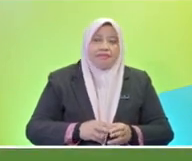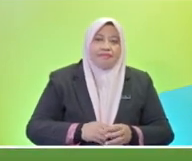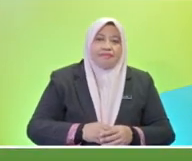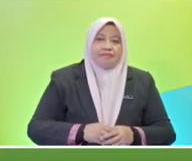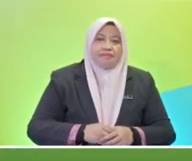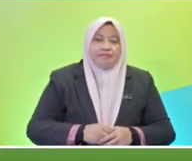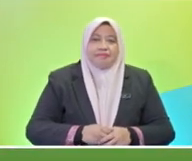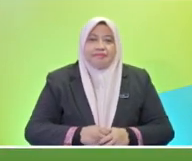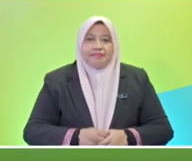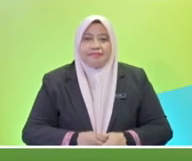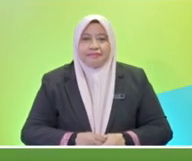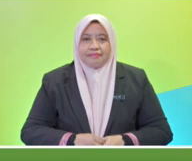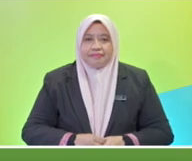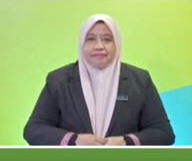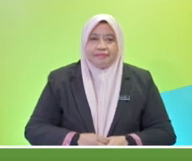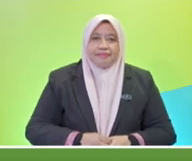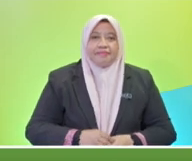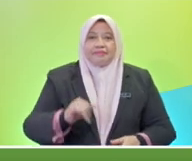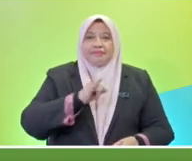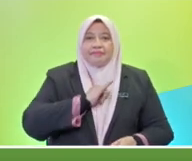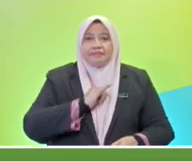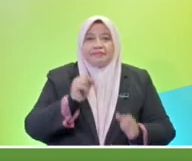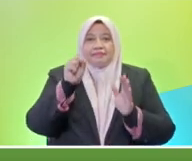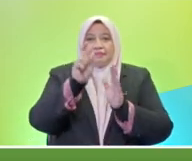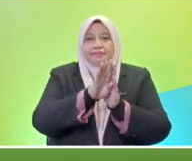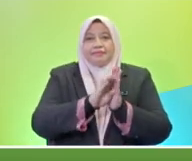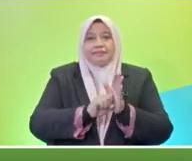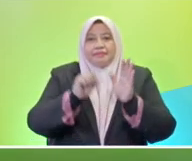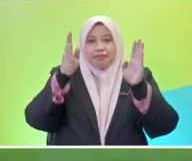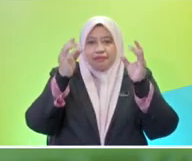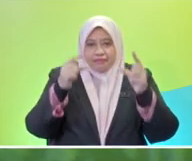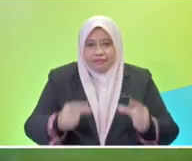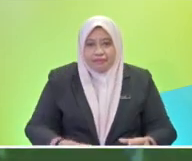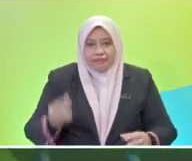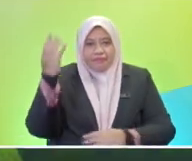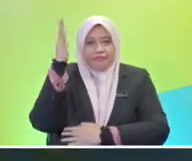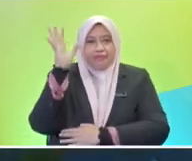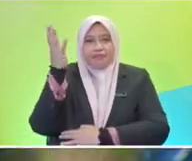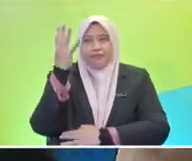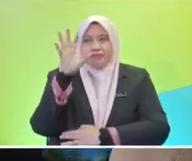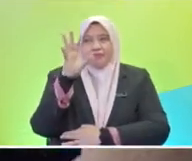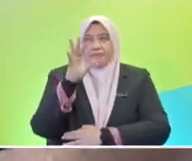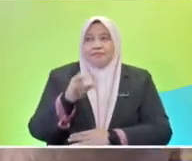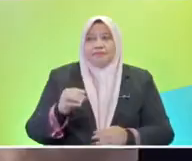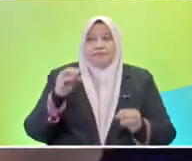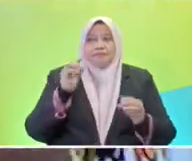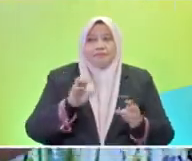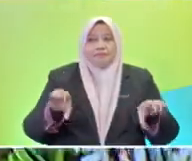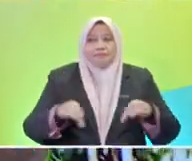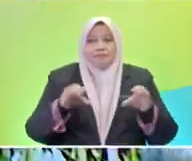Ikut je, goyang je suka hati. Saya sebatang pokok. Pokok!